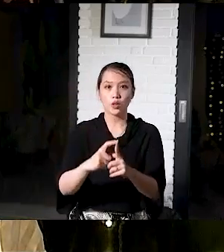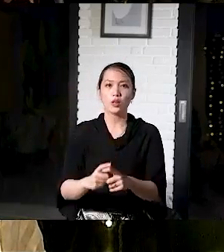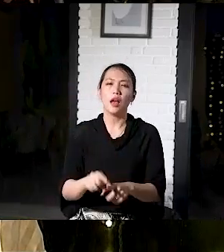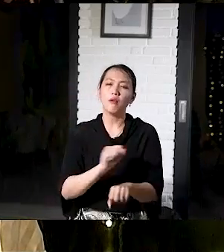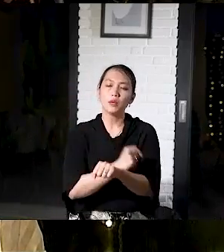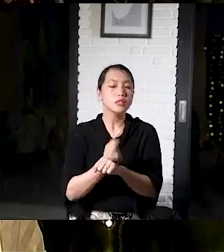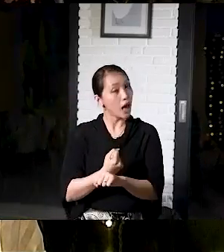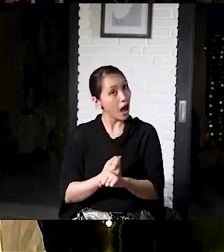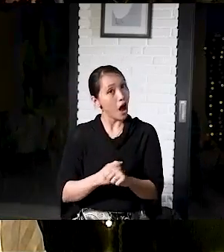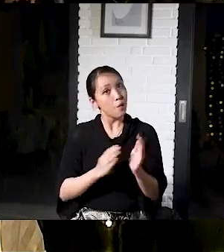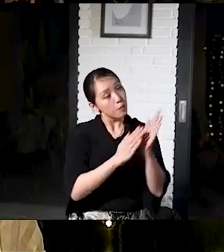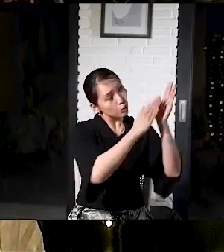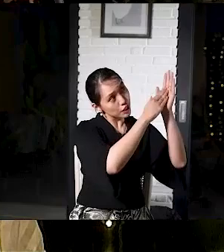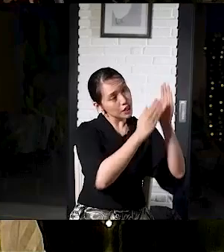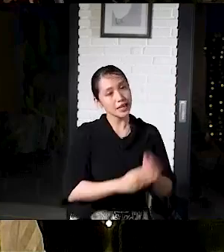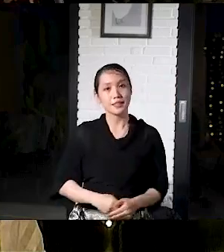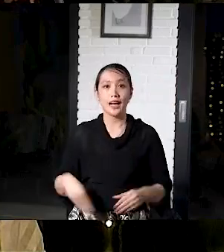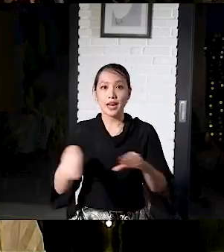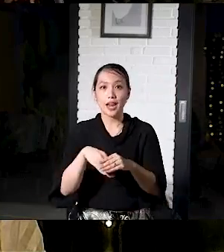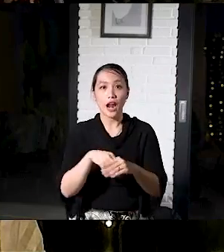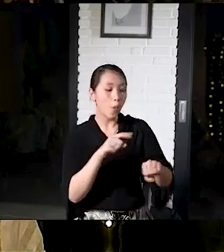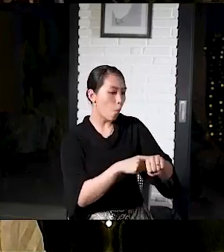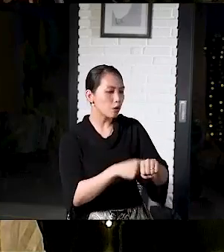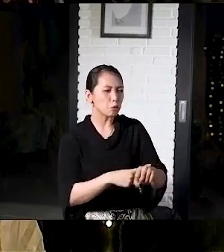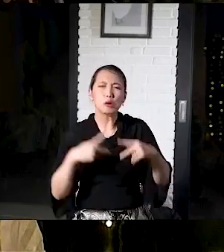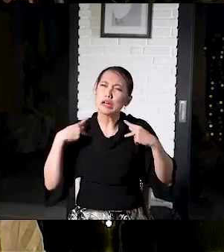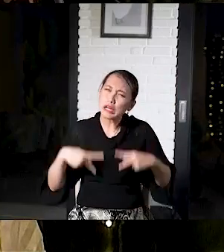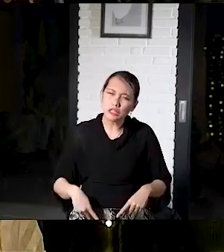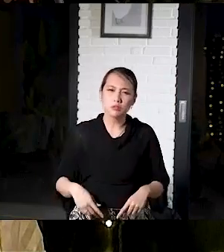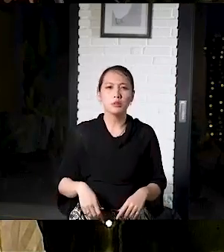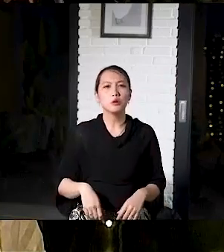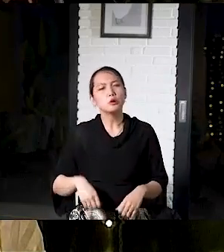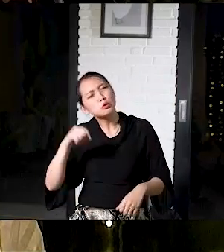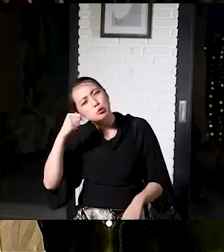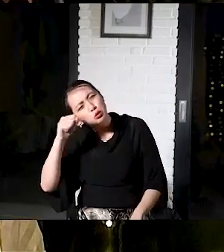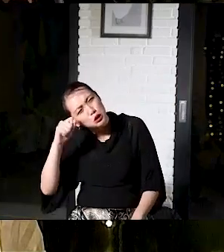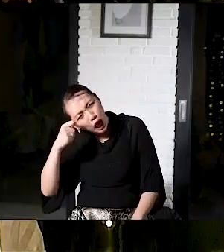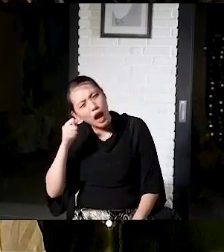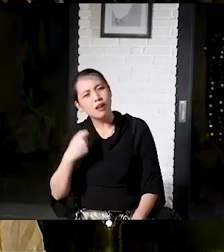我也要以欢乐的嘴唇 赞美你 bukan memuji karena kondisi yang baik dalam kehidupan